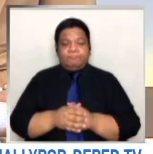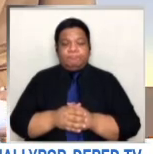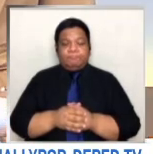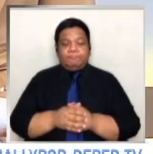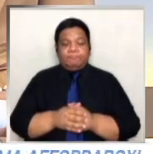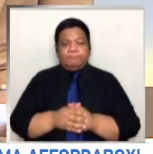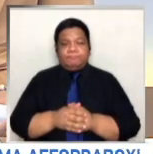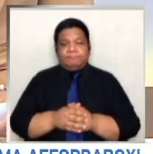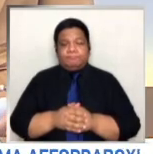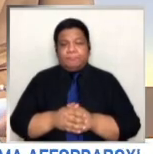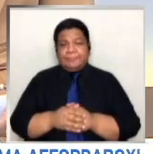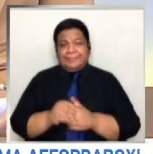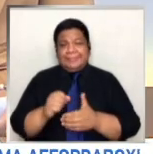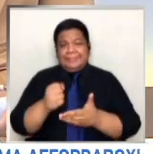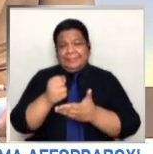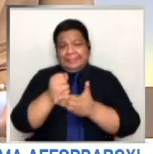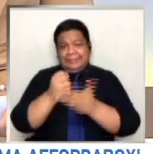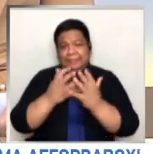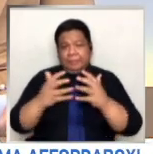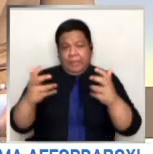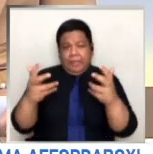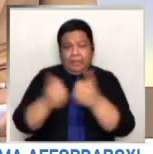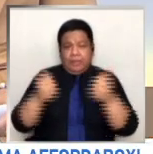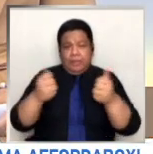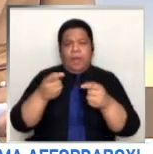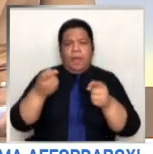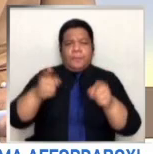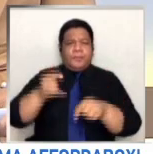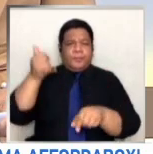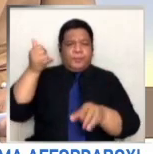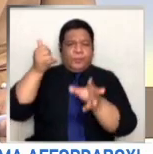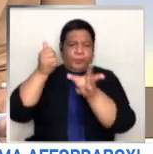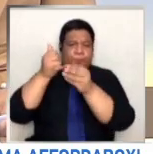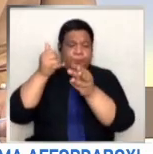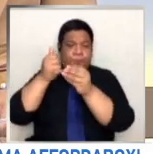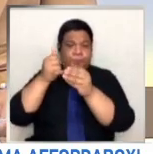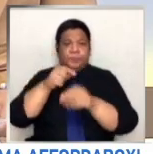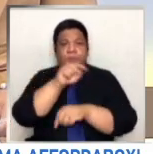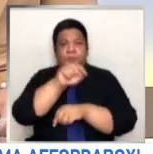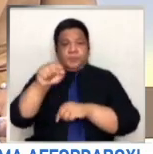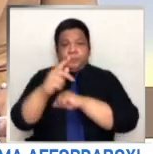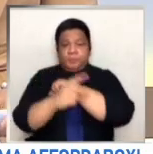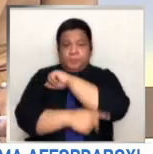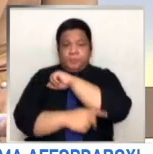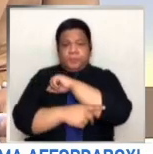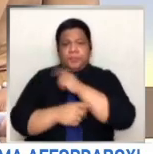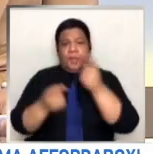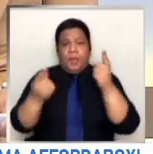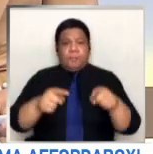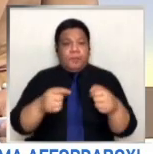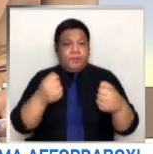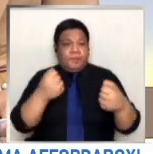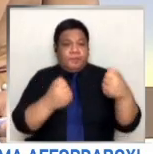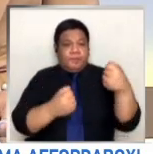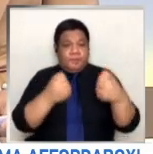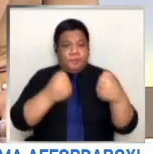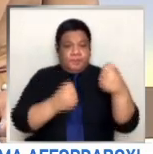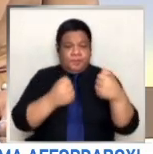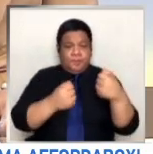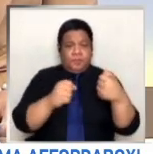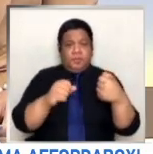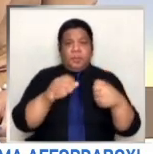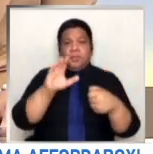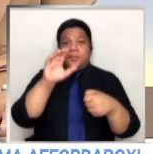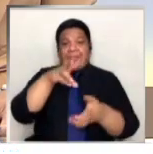Ilang aksidente sa kalsada na hulikam sa mga probinsya. Isa na riyan ang kotse na sumalpok sa pader ng isang bahay sa Cebu. Narito po ang